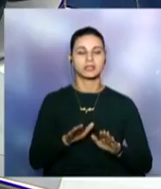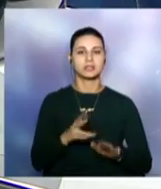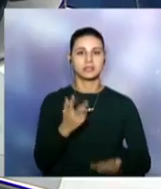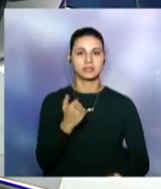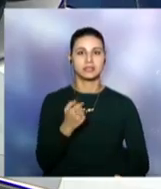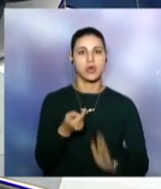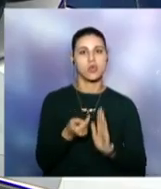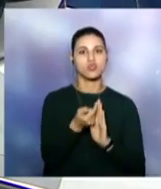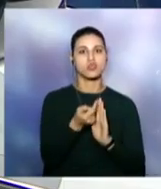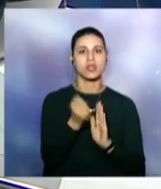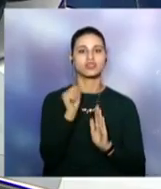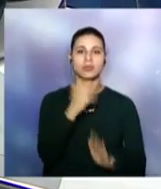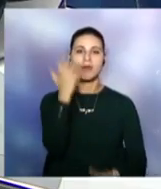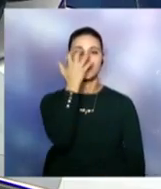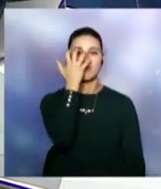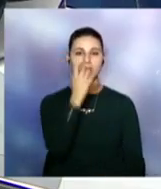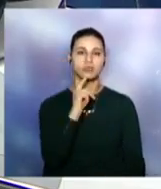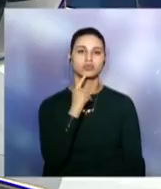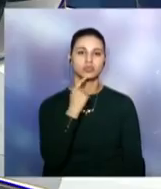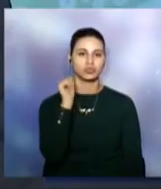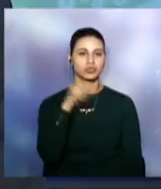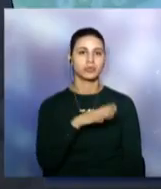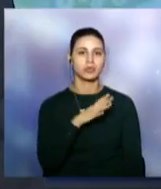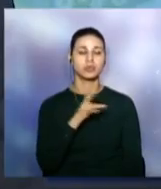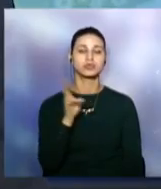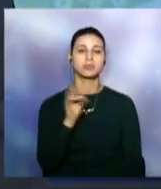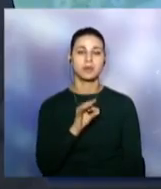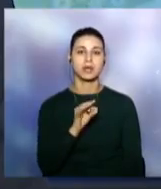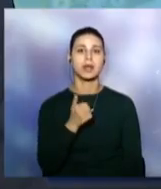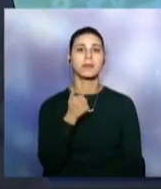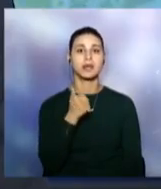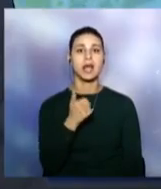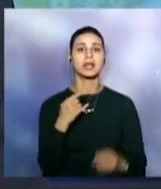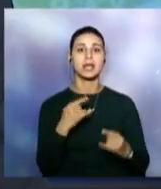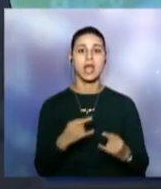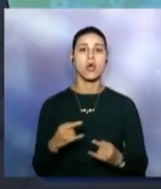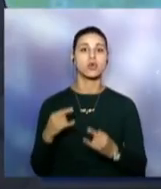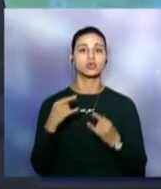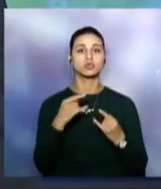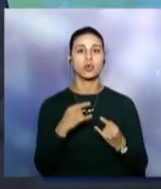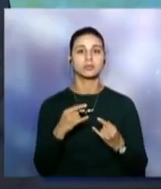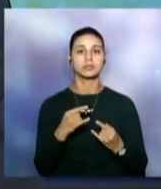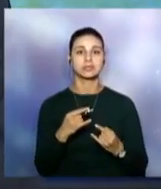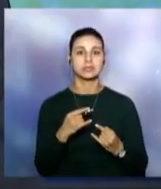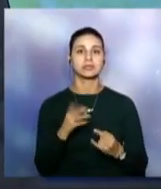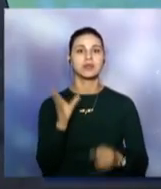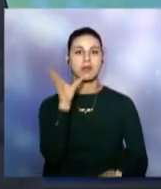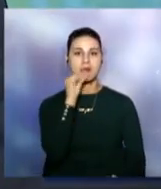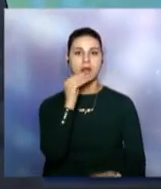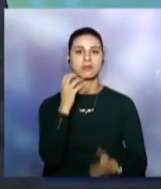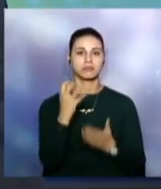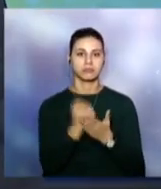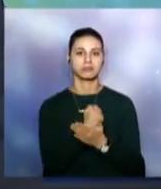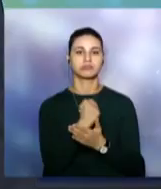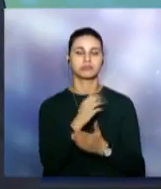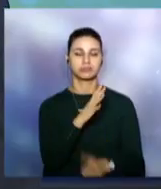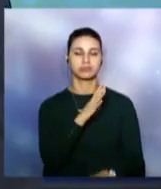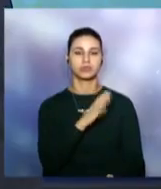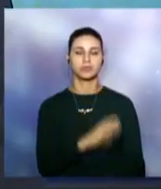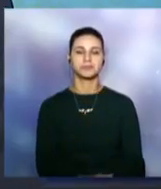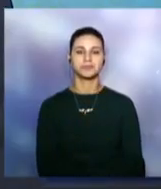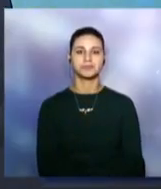თეთრკუმის უკანამდებარეობა და შეიძლება ვერ აღმოჩნდეს, მაგრამ კარგი ეხოსკოპისტის ხელში ისაც